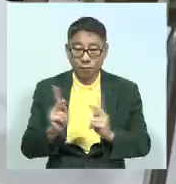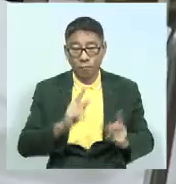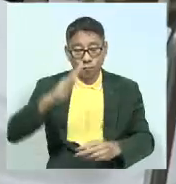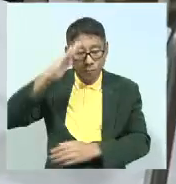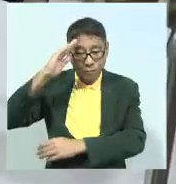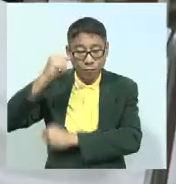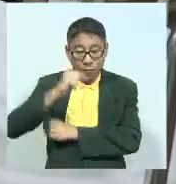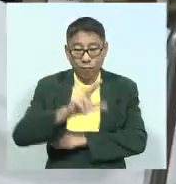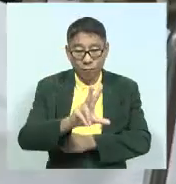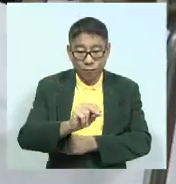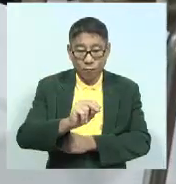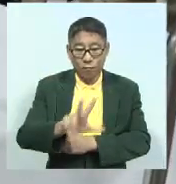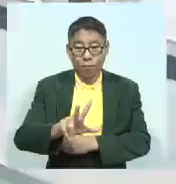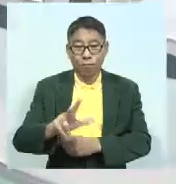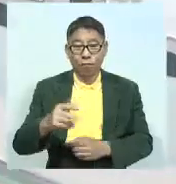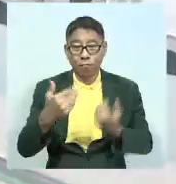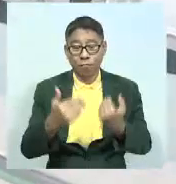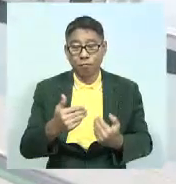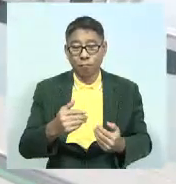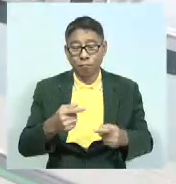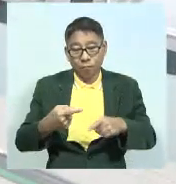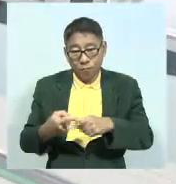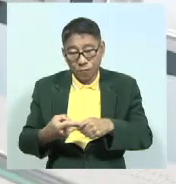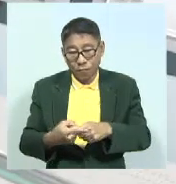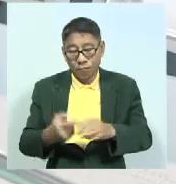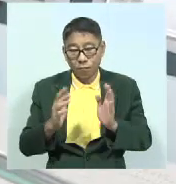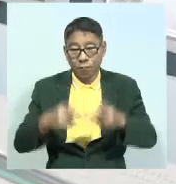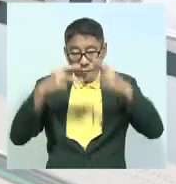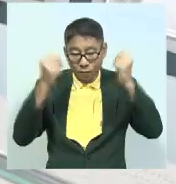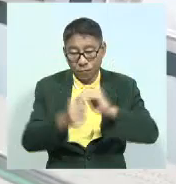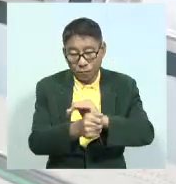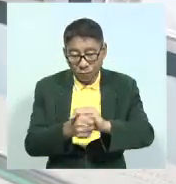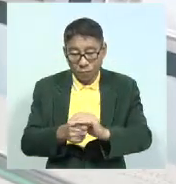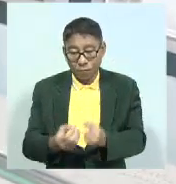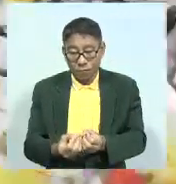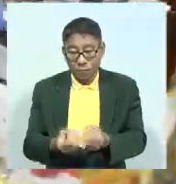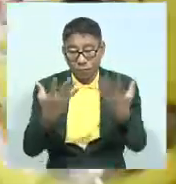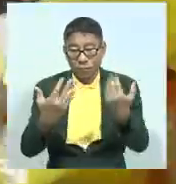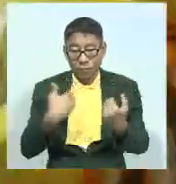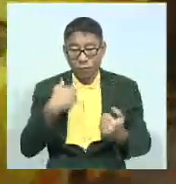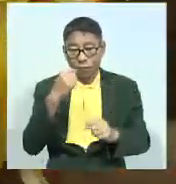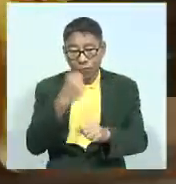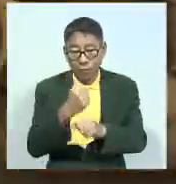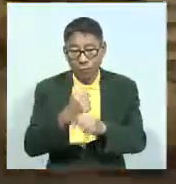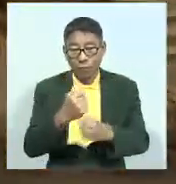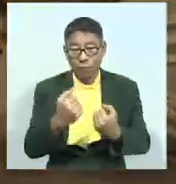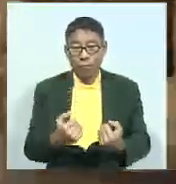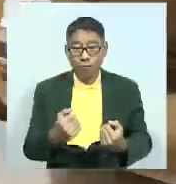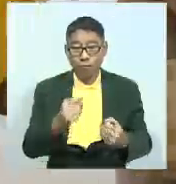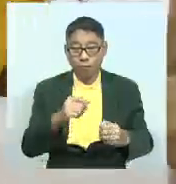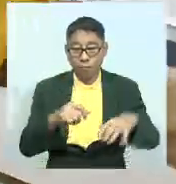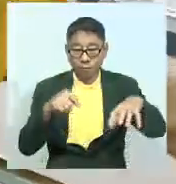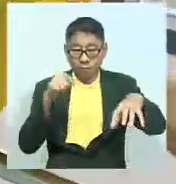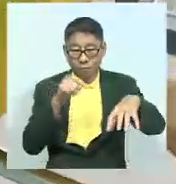หน่วยกิจการทหารพราน33ที่ได้รับบาดเจ็บจากเหตุคนร้ายวางระเบิดขณะเดินทางมาปฏิบัติภารกิจ